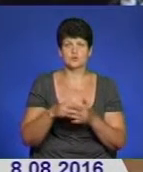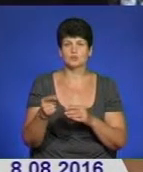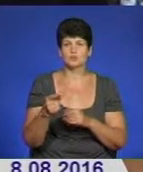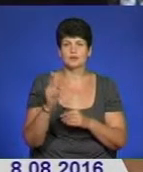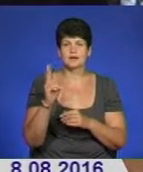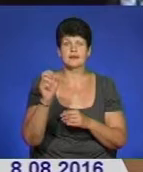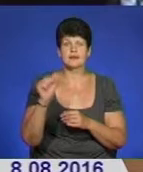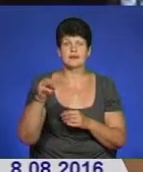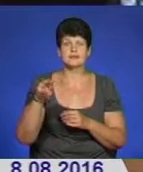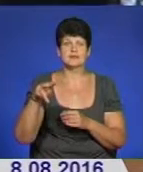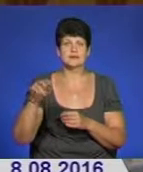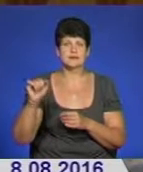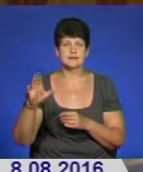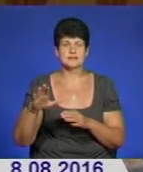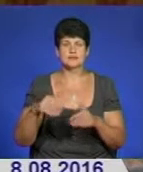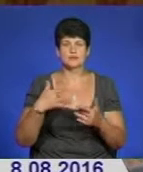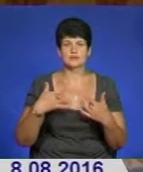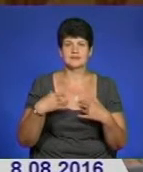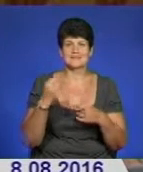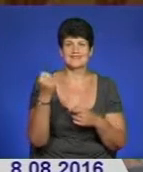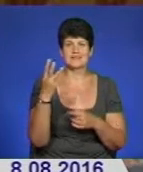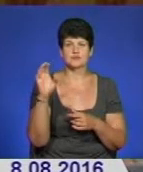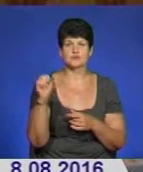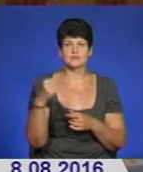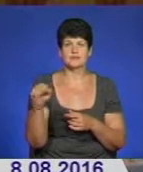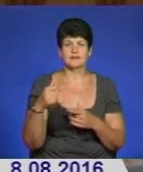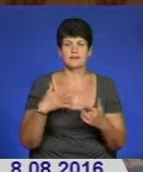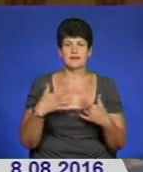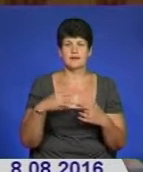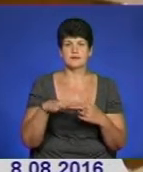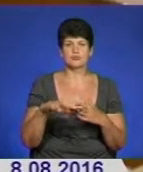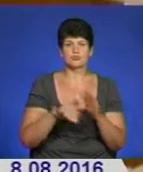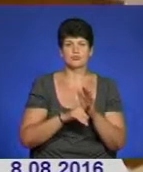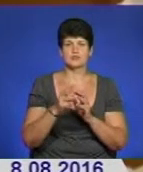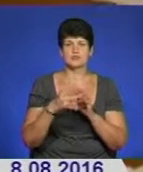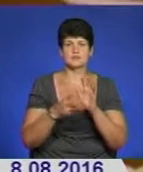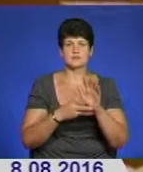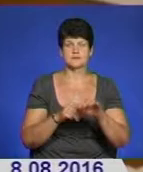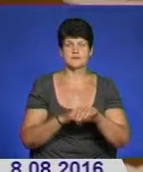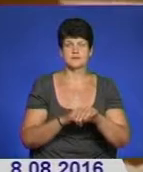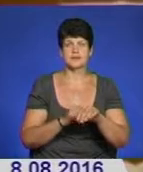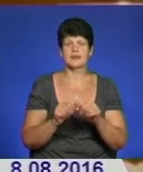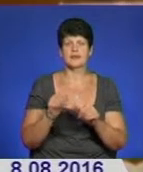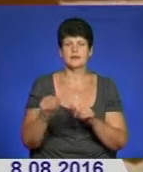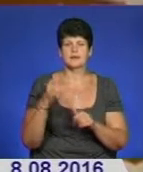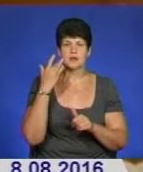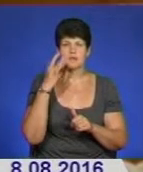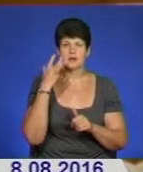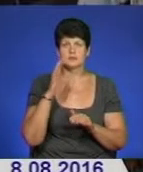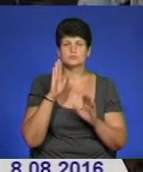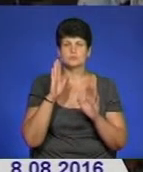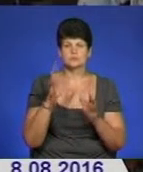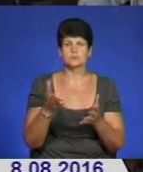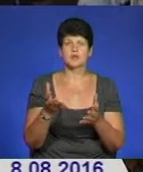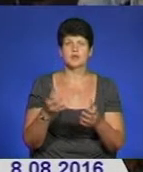«Катлі» здадуть концерт 13 серпня на Театральній площі. Початок о 18-й. Крім американського гурту, в заході